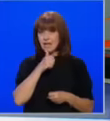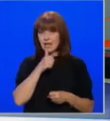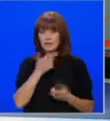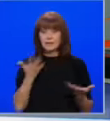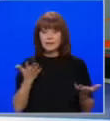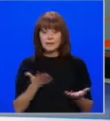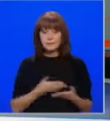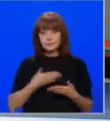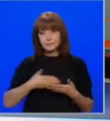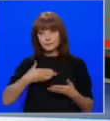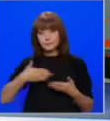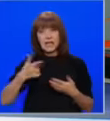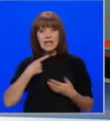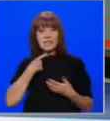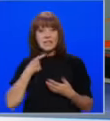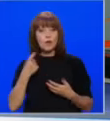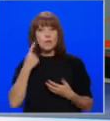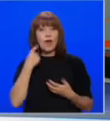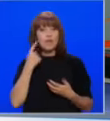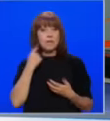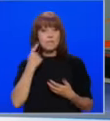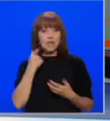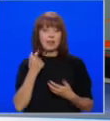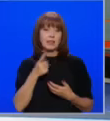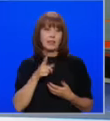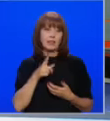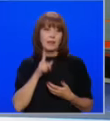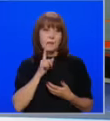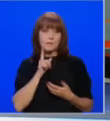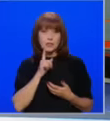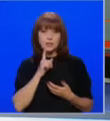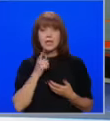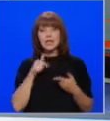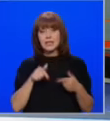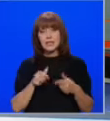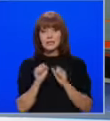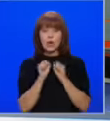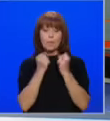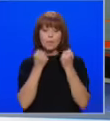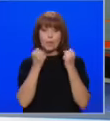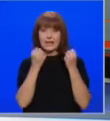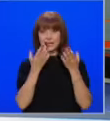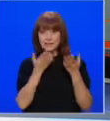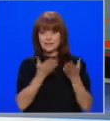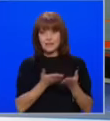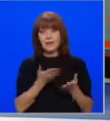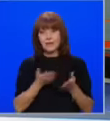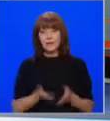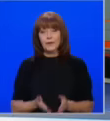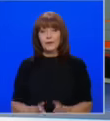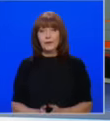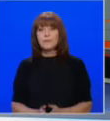млад човешки живот на пътя предизвика и пореден протест срещу войната на пътя. На него дойде и майката на загиналото